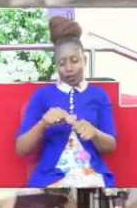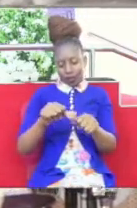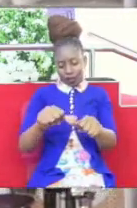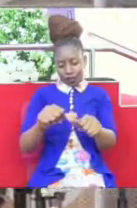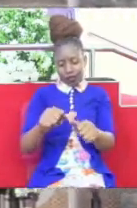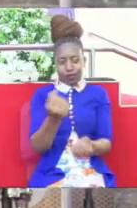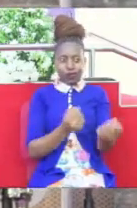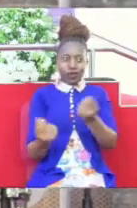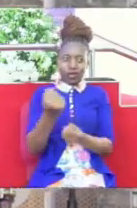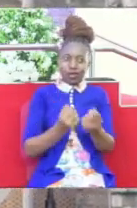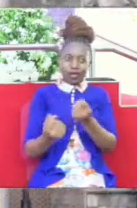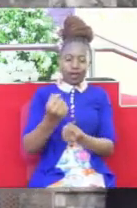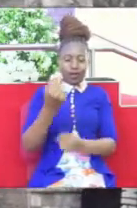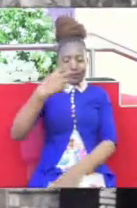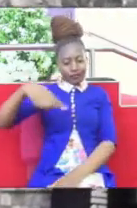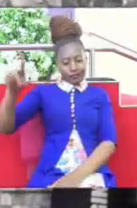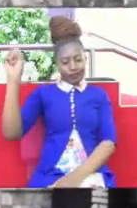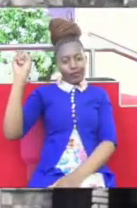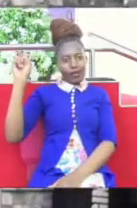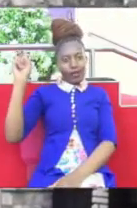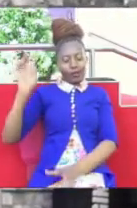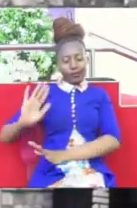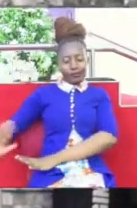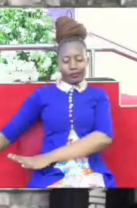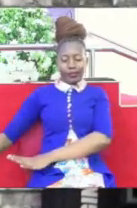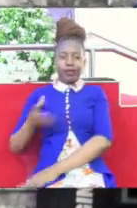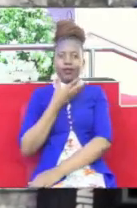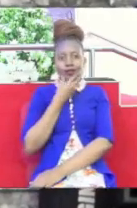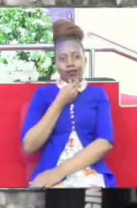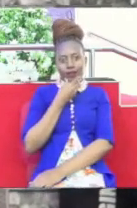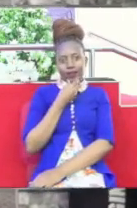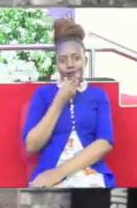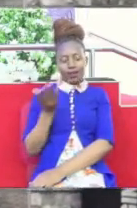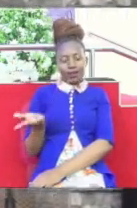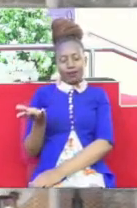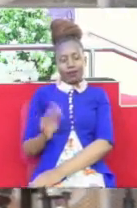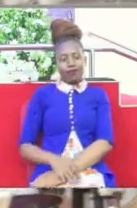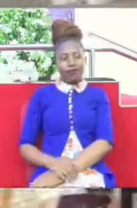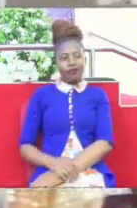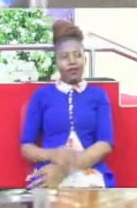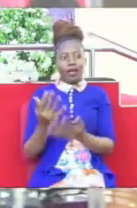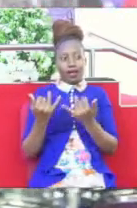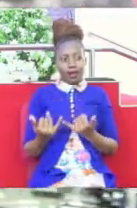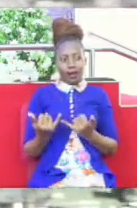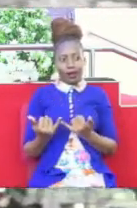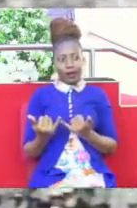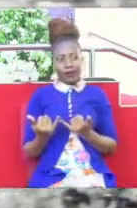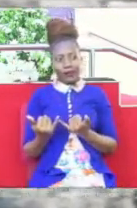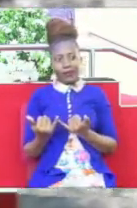catch his bishop. Ili aweze kuambatana na askofu wake. Now, na sasa, a